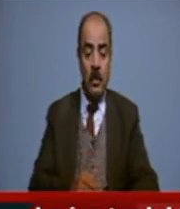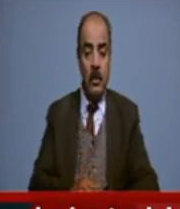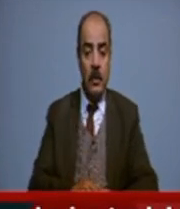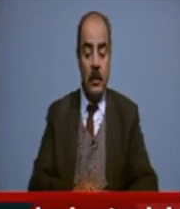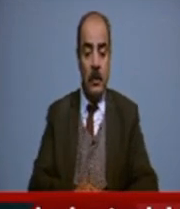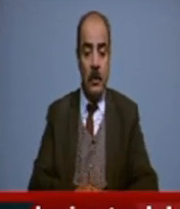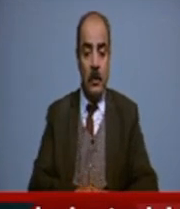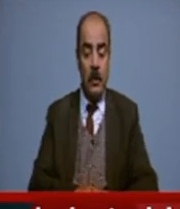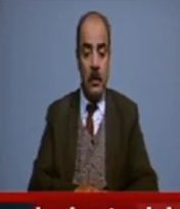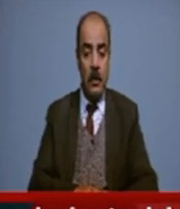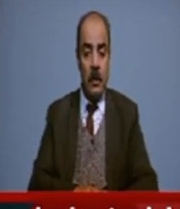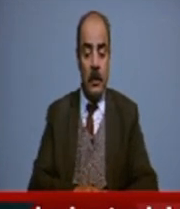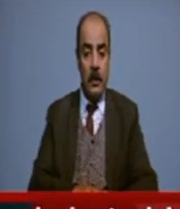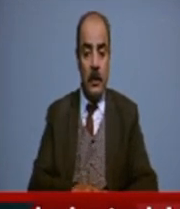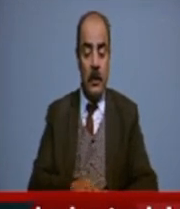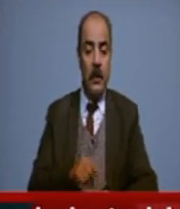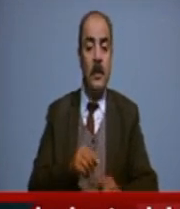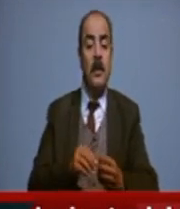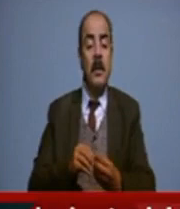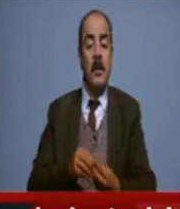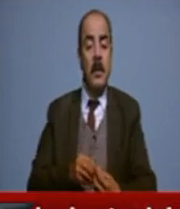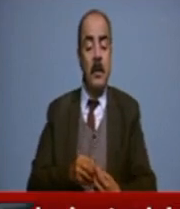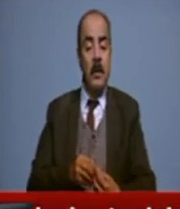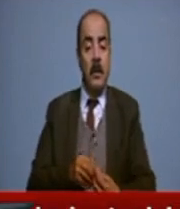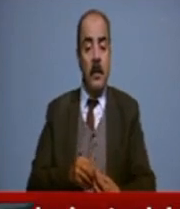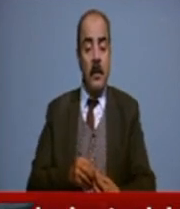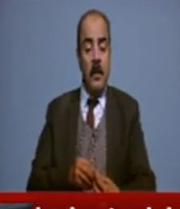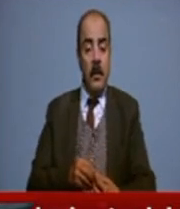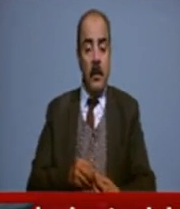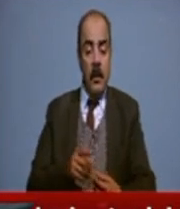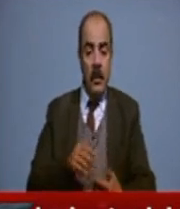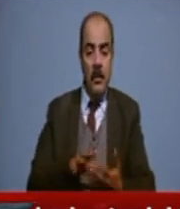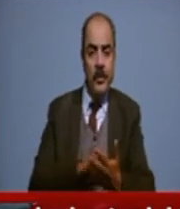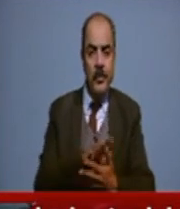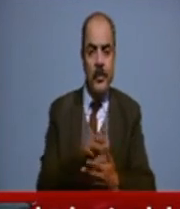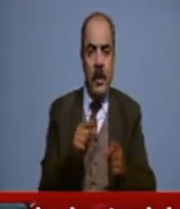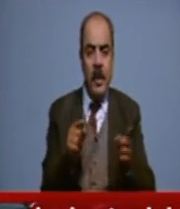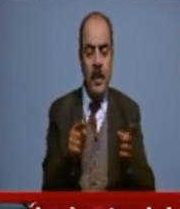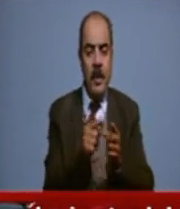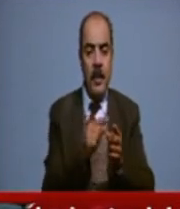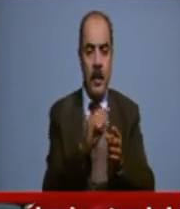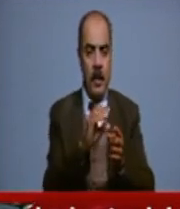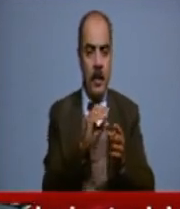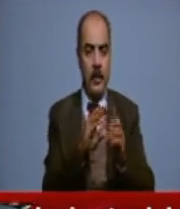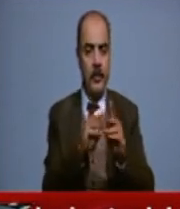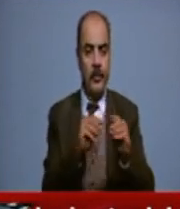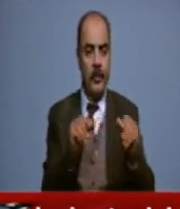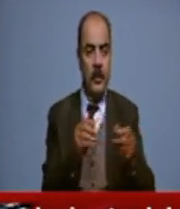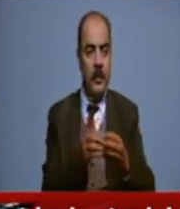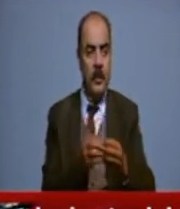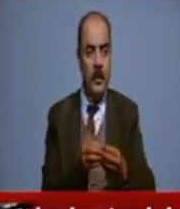اهميه ان مهم قوي ان احنا نوجد حل يساهم في تقليل